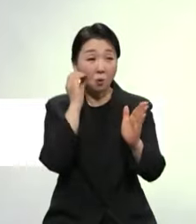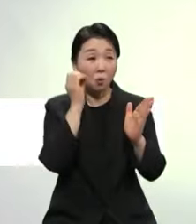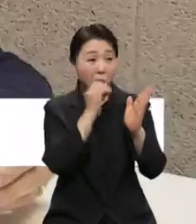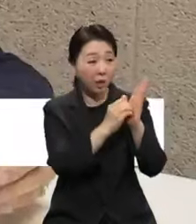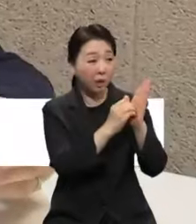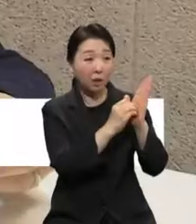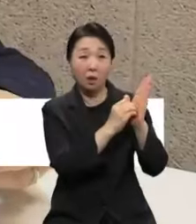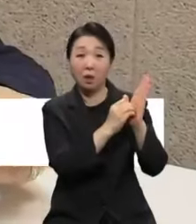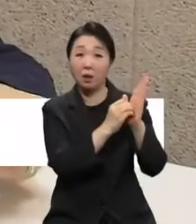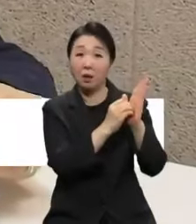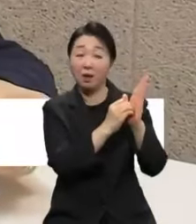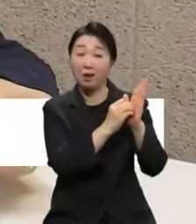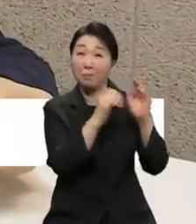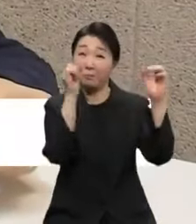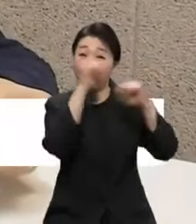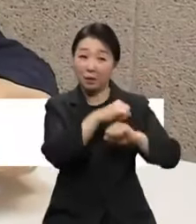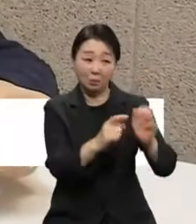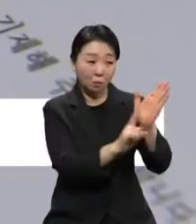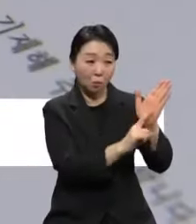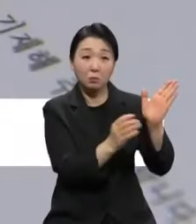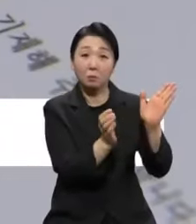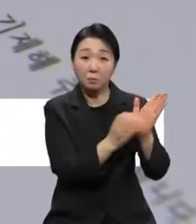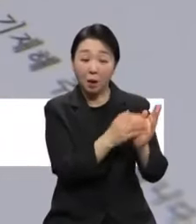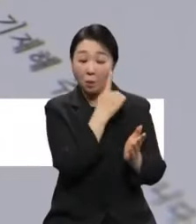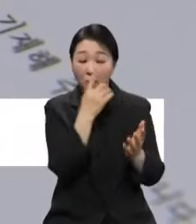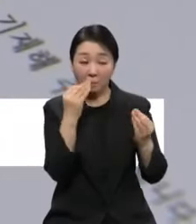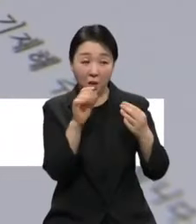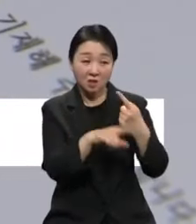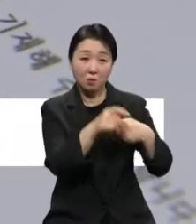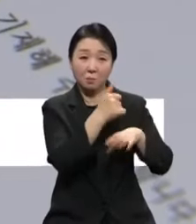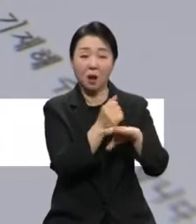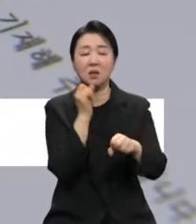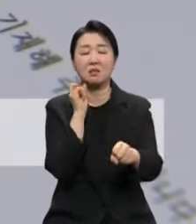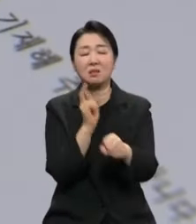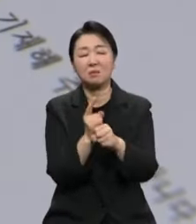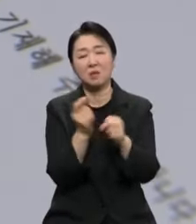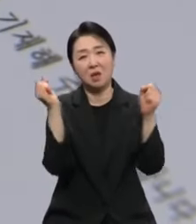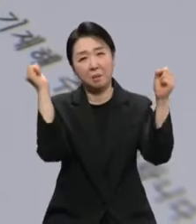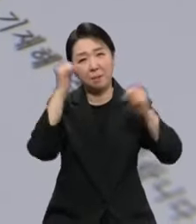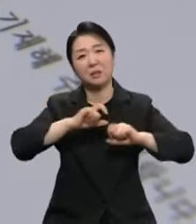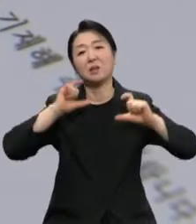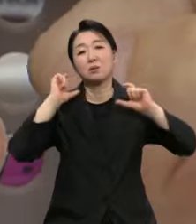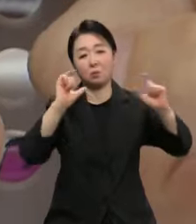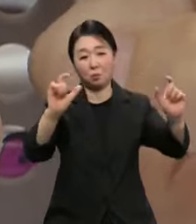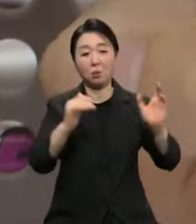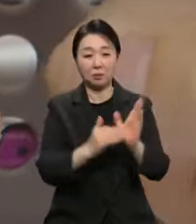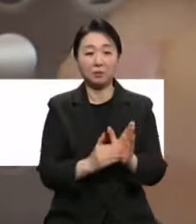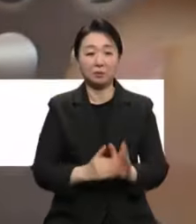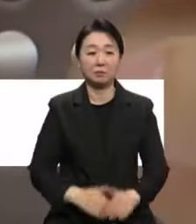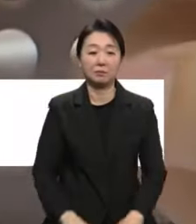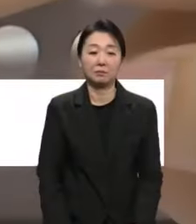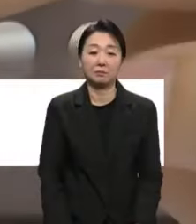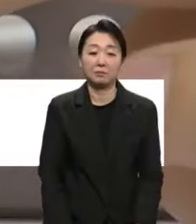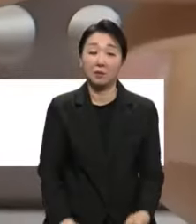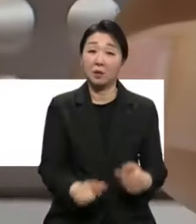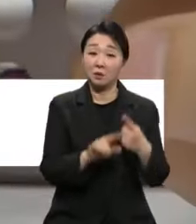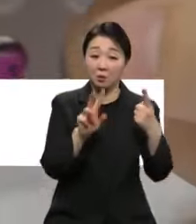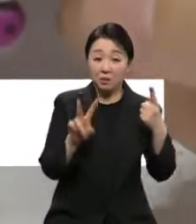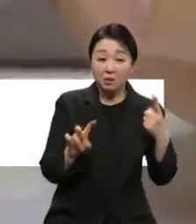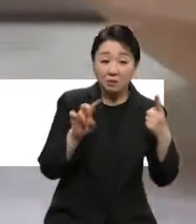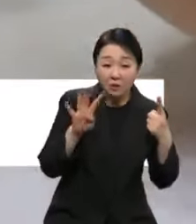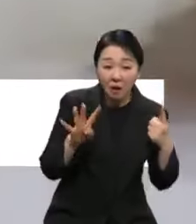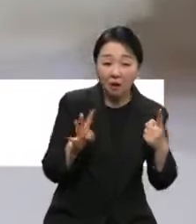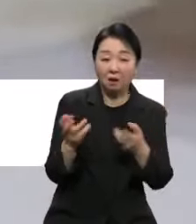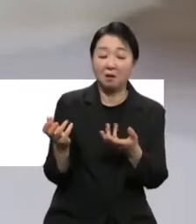떴습니다. 확인해보니 이 업체는 지난 1월 말 이미 파산 선고를 받은 상태였습니다. 주빈가 25일 날 그분하고 문자를